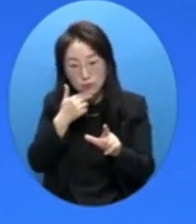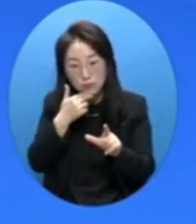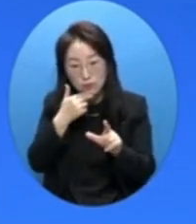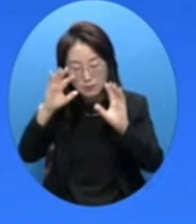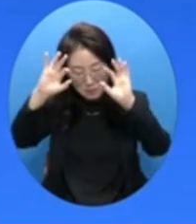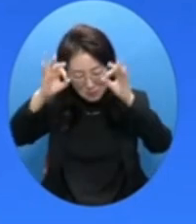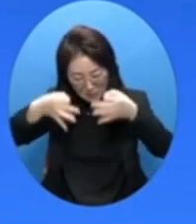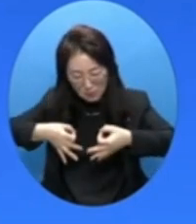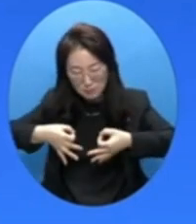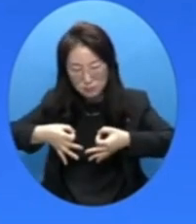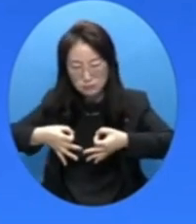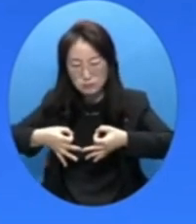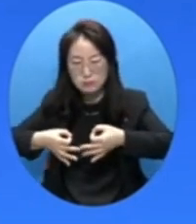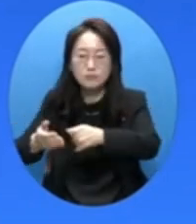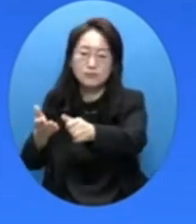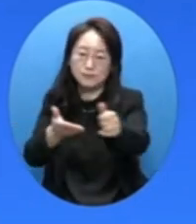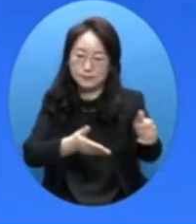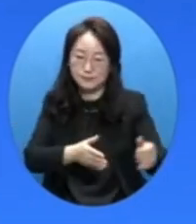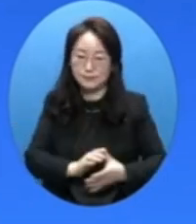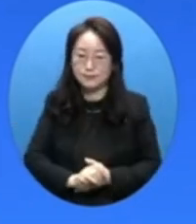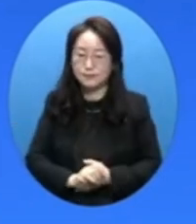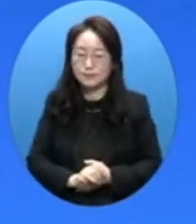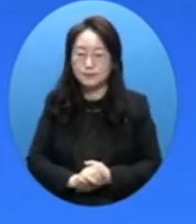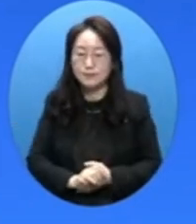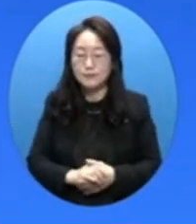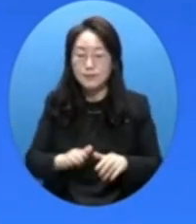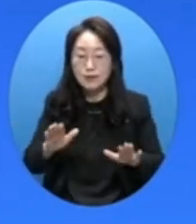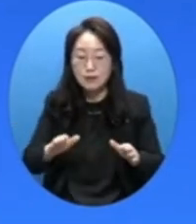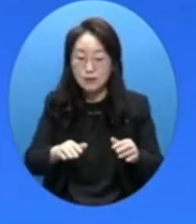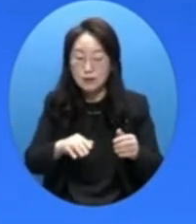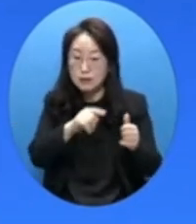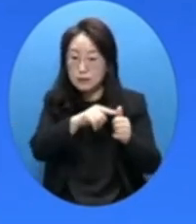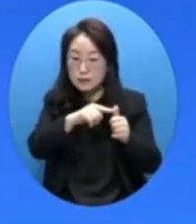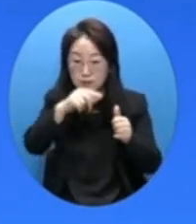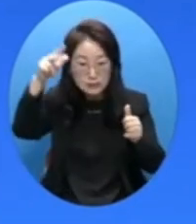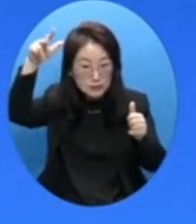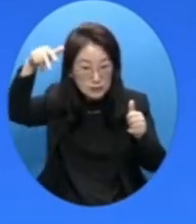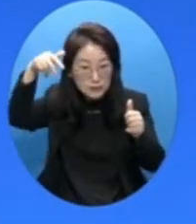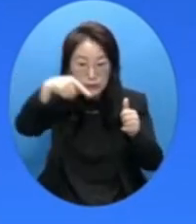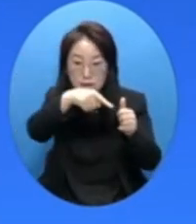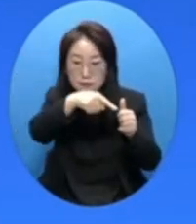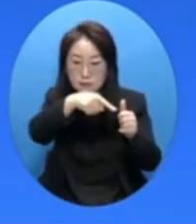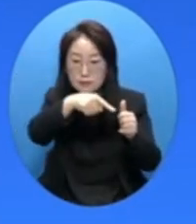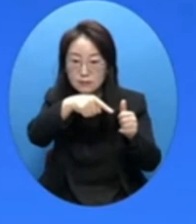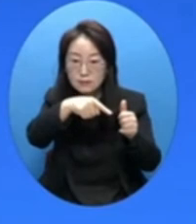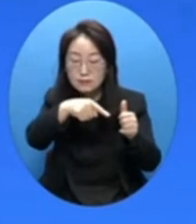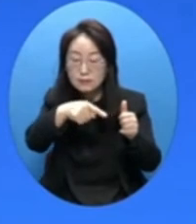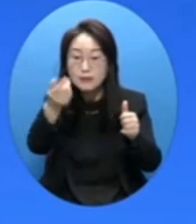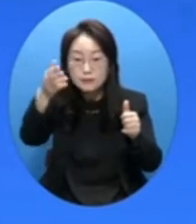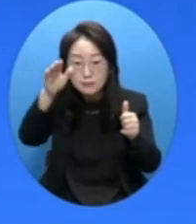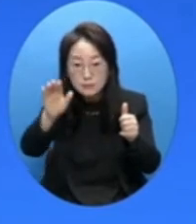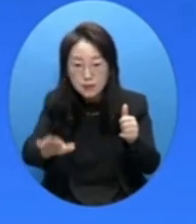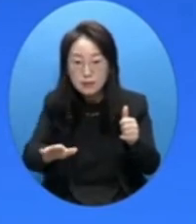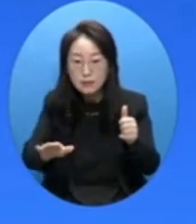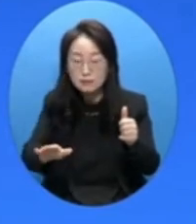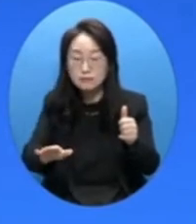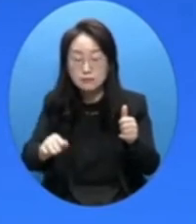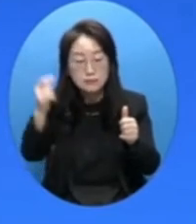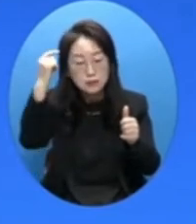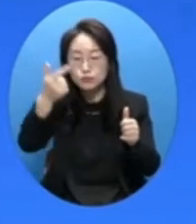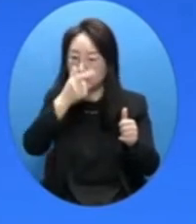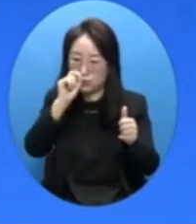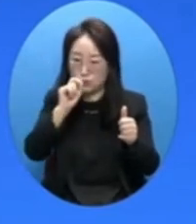우리 자신을 돌아가게 되기를 바랍니다 비록 월레스는 지적으로 장애가 있었고 전능하였지만